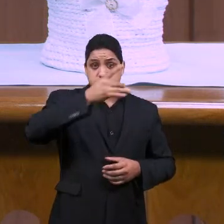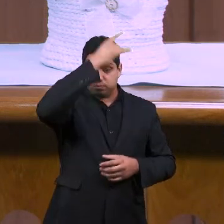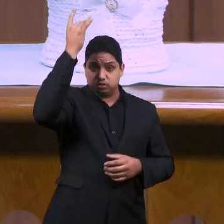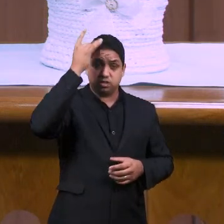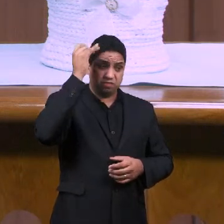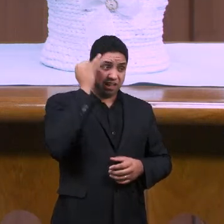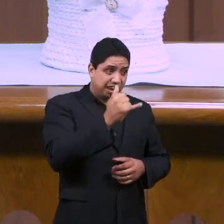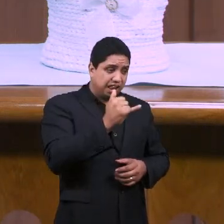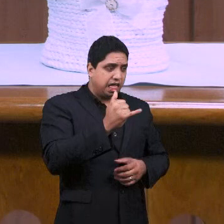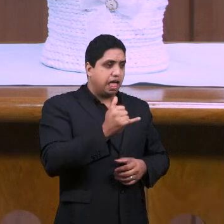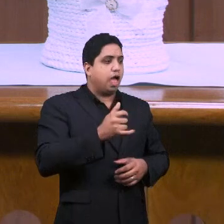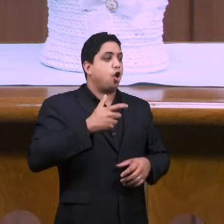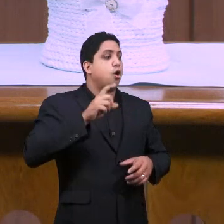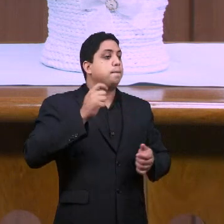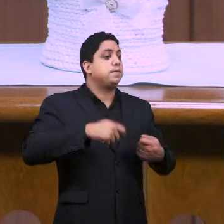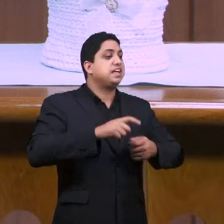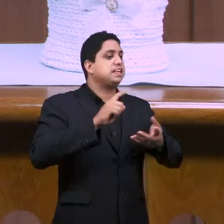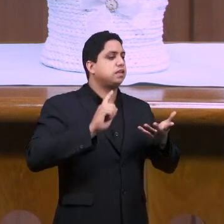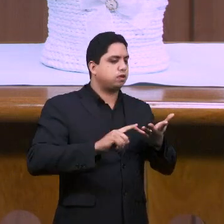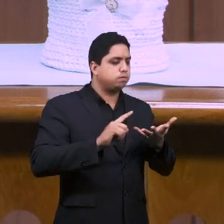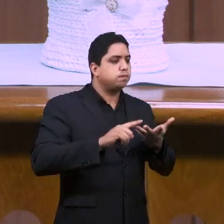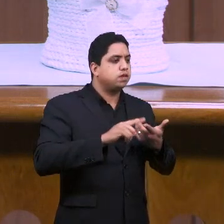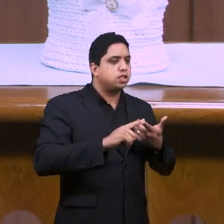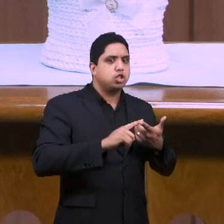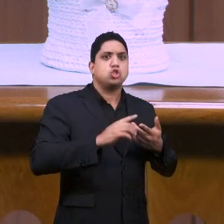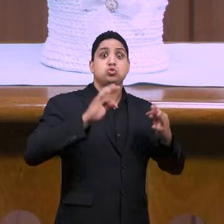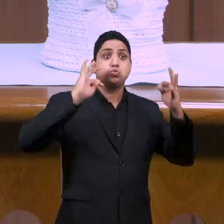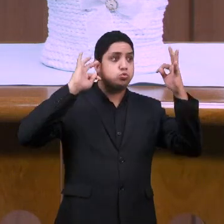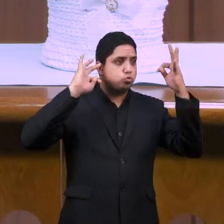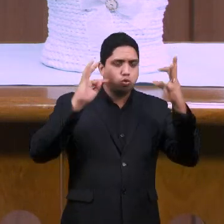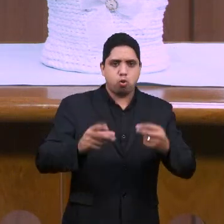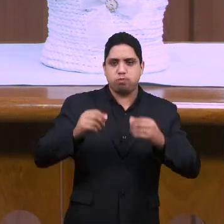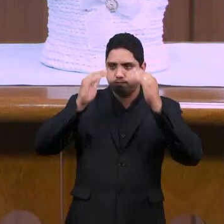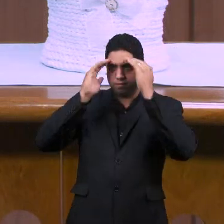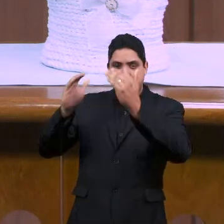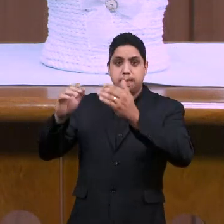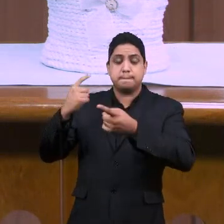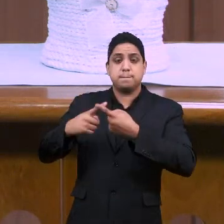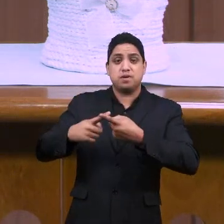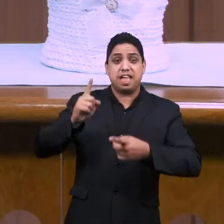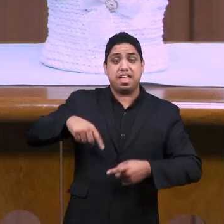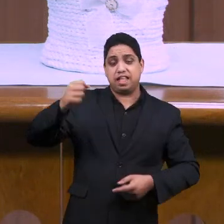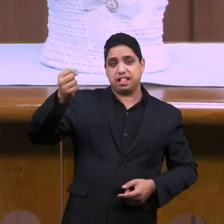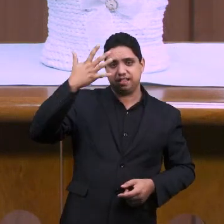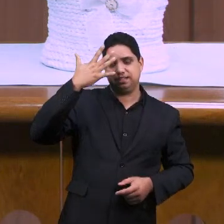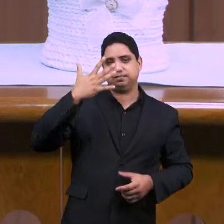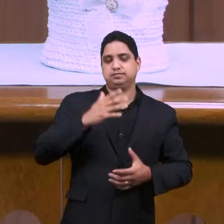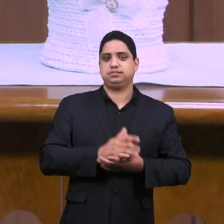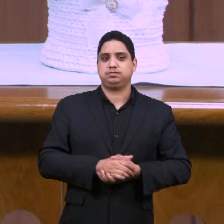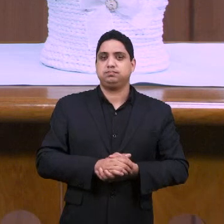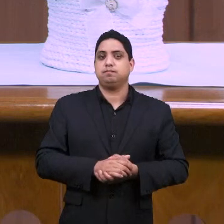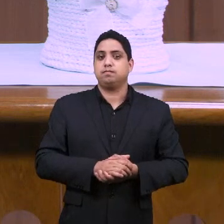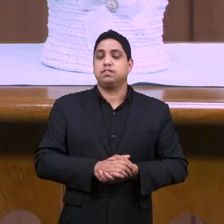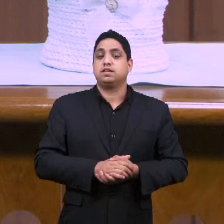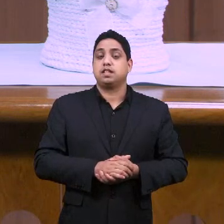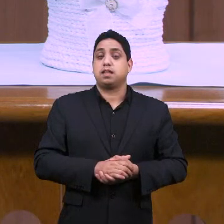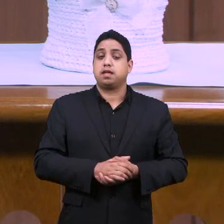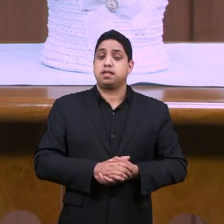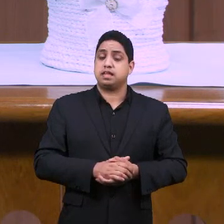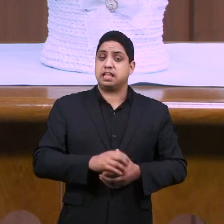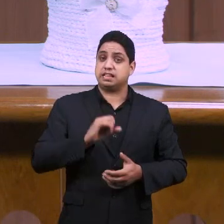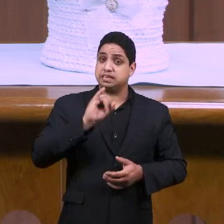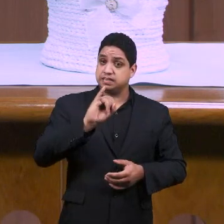que le Saint-Esprit dit, c'est A pour tout le monde. Parce que c'est la révélation. Maintenant, si